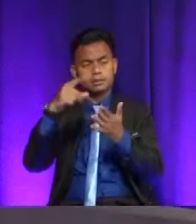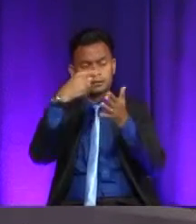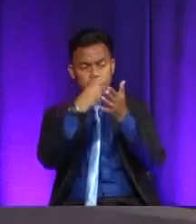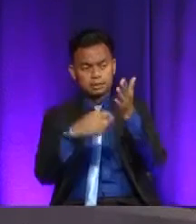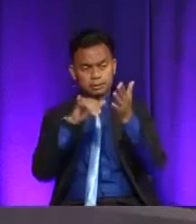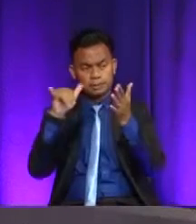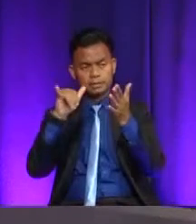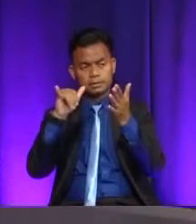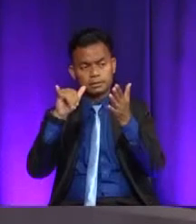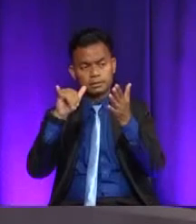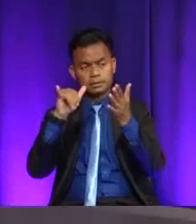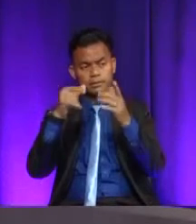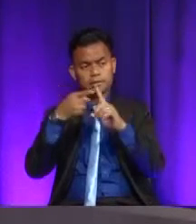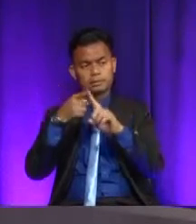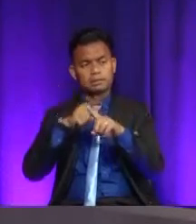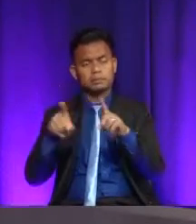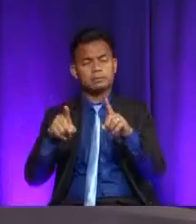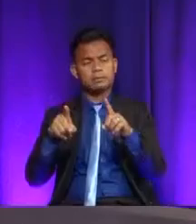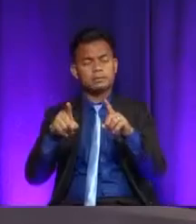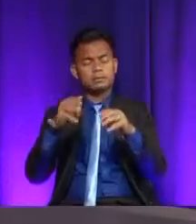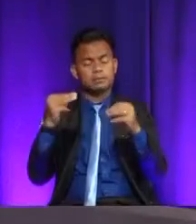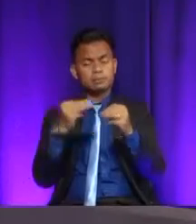masalah dekat situ adalah